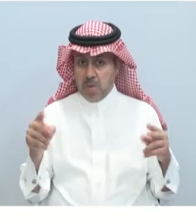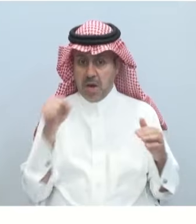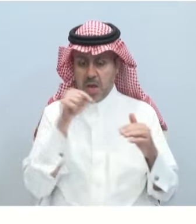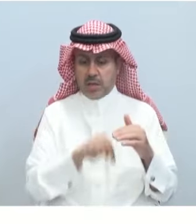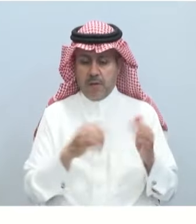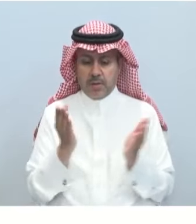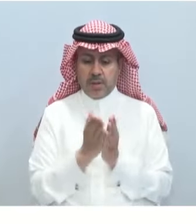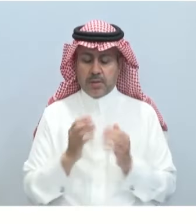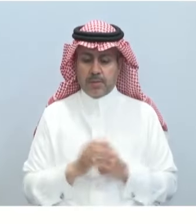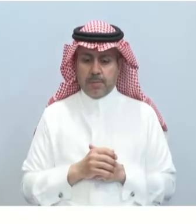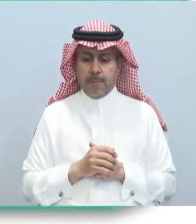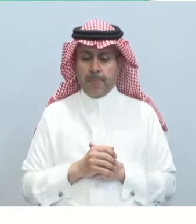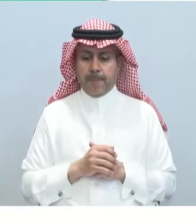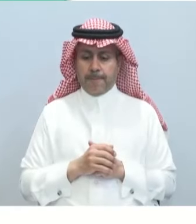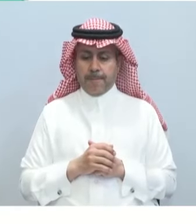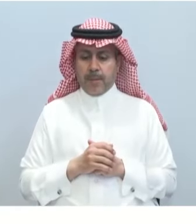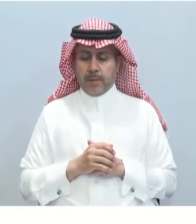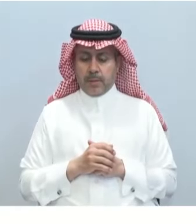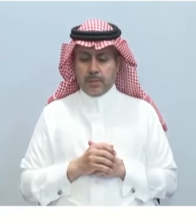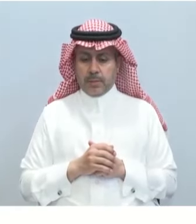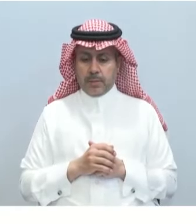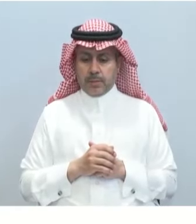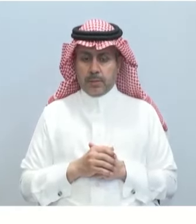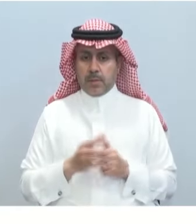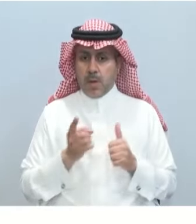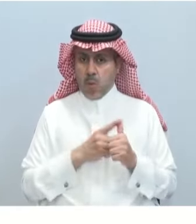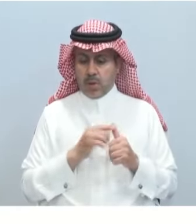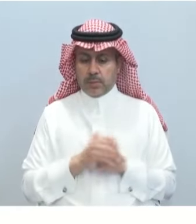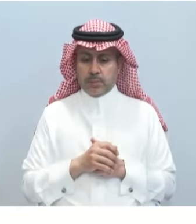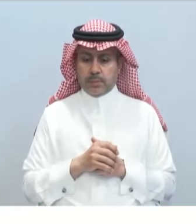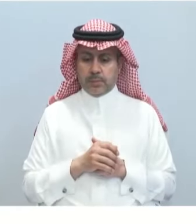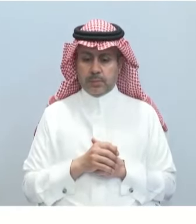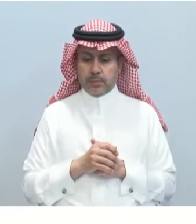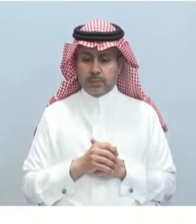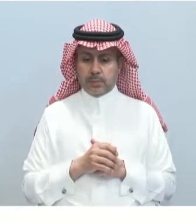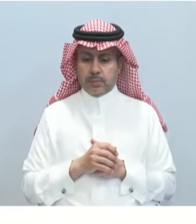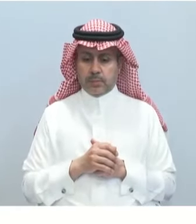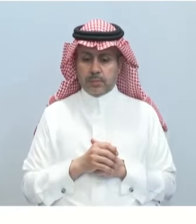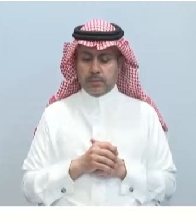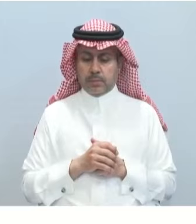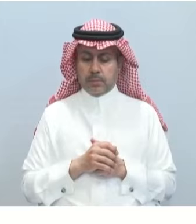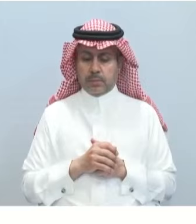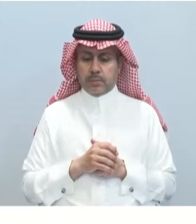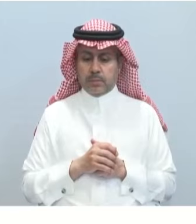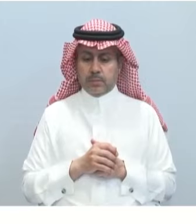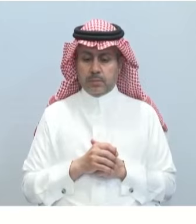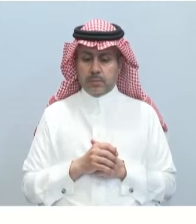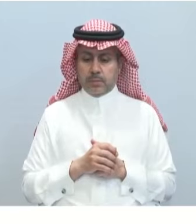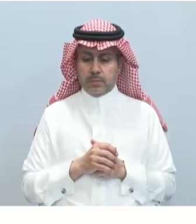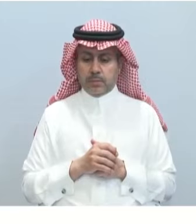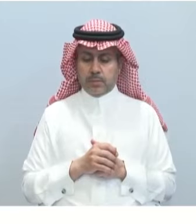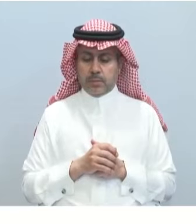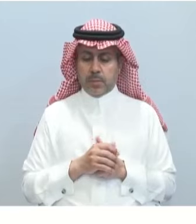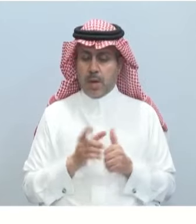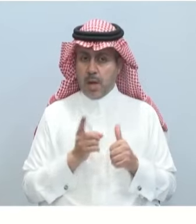درسنا لهذا اليوم فماذا سنتعلم وماذا سناخذ يتوقع منك اخي الطالب واختي الطالبه في نهايه الدرس ان تكون